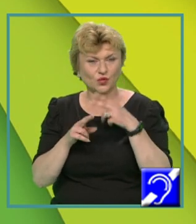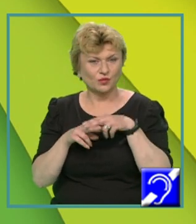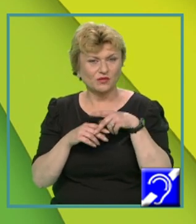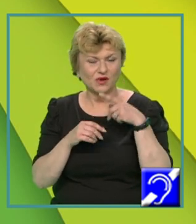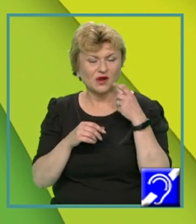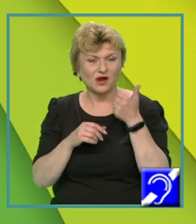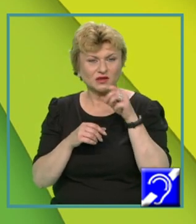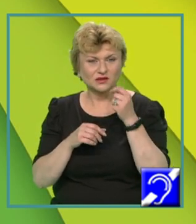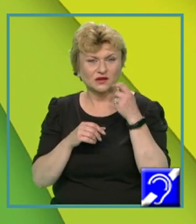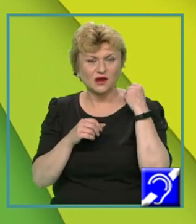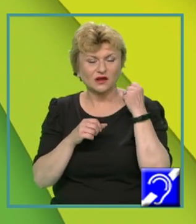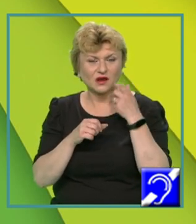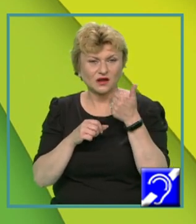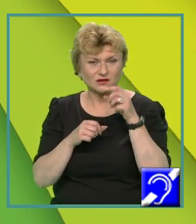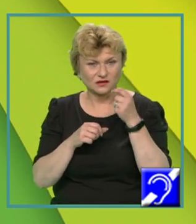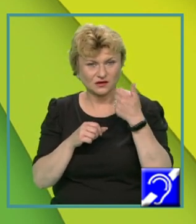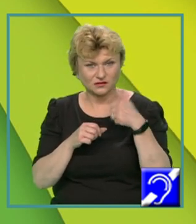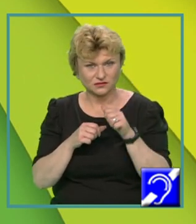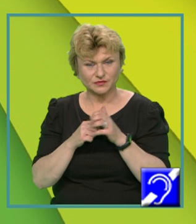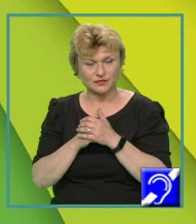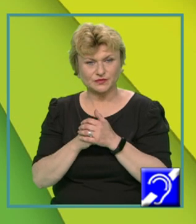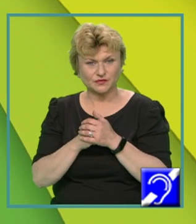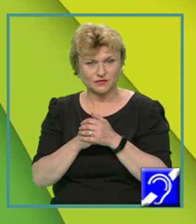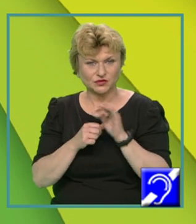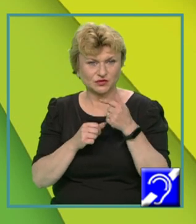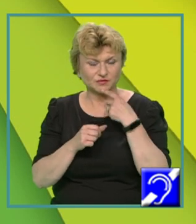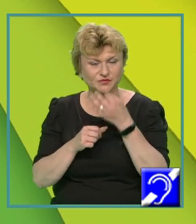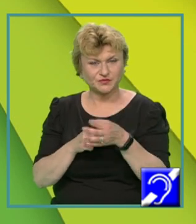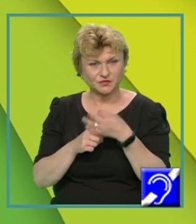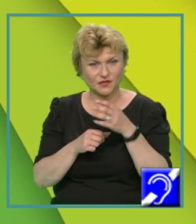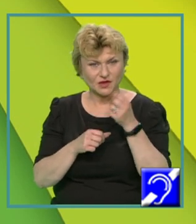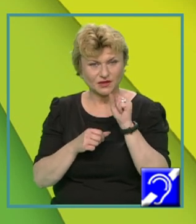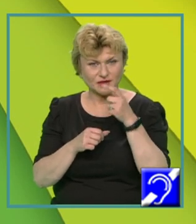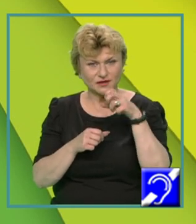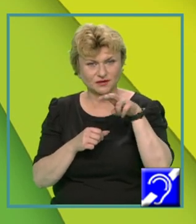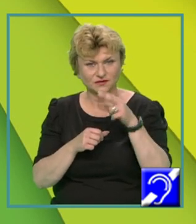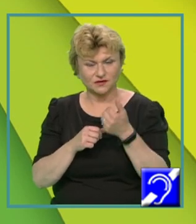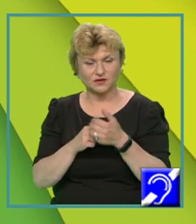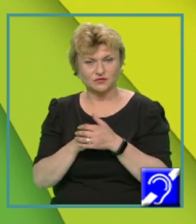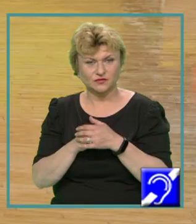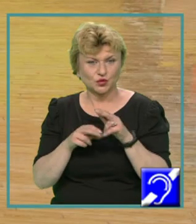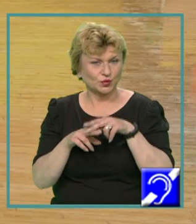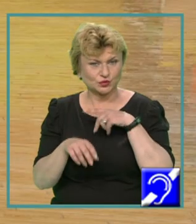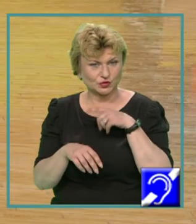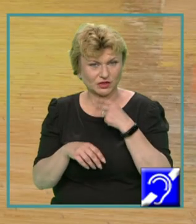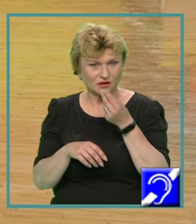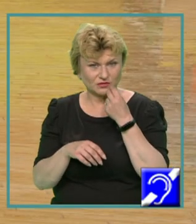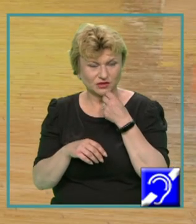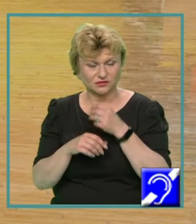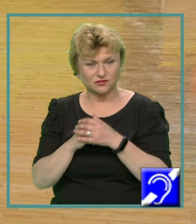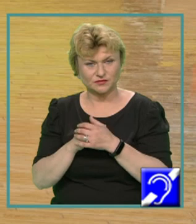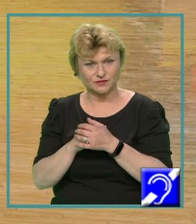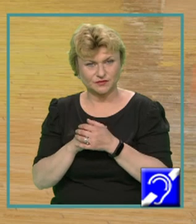lapte fermentul la sugar coagulează laptele. Argumentăm că saliva atacă chimic alimentele. Noi ne amintim